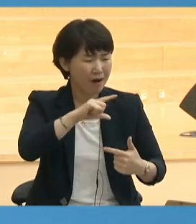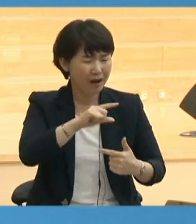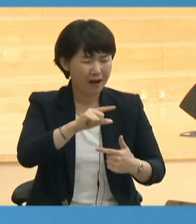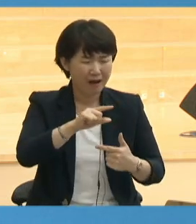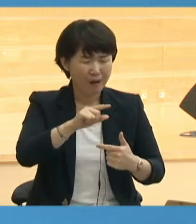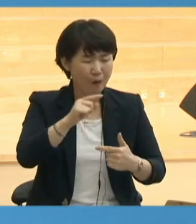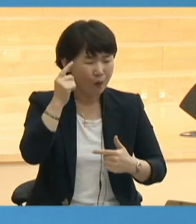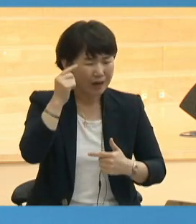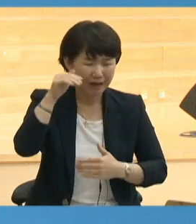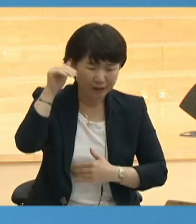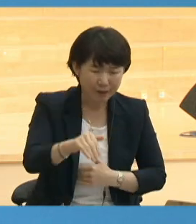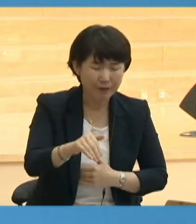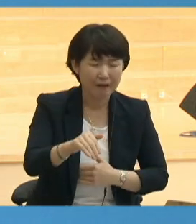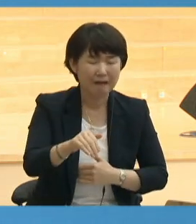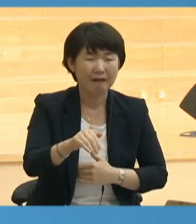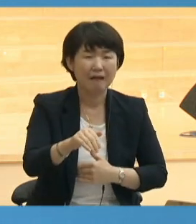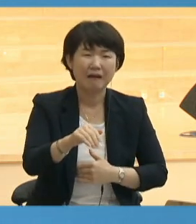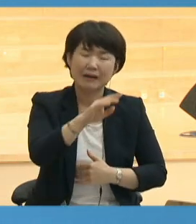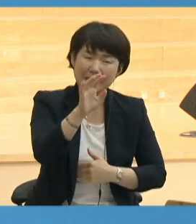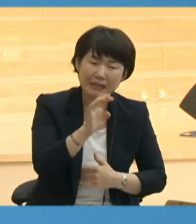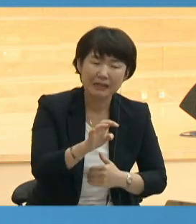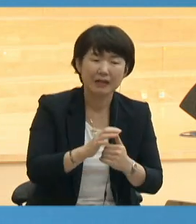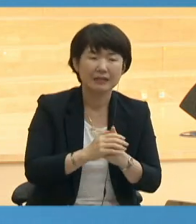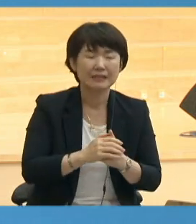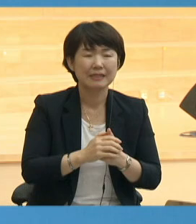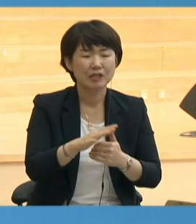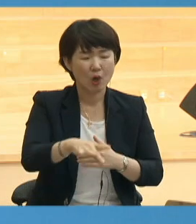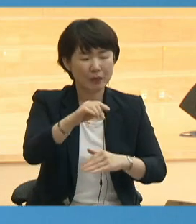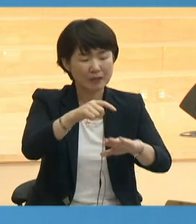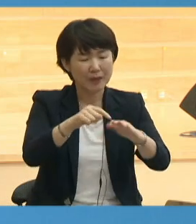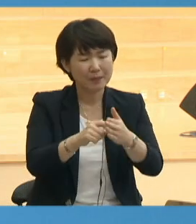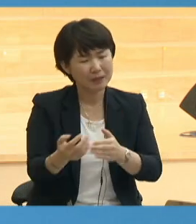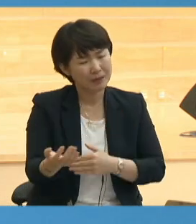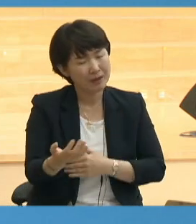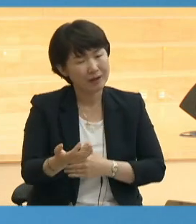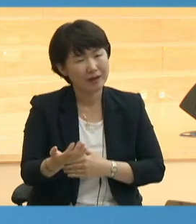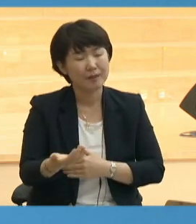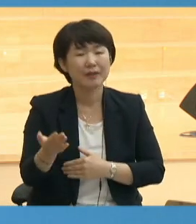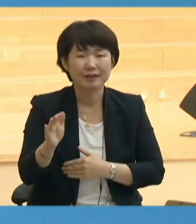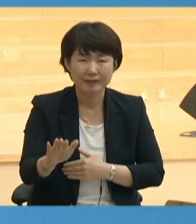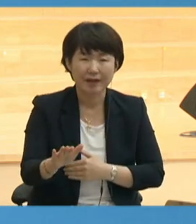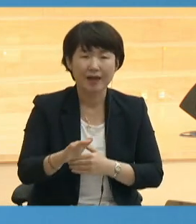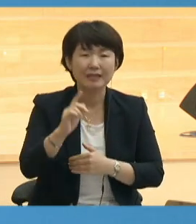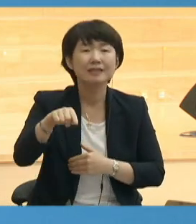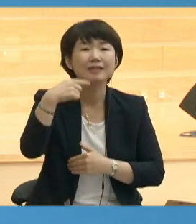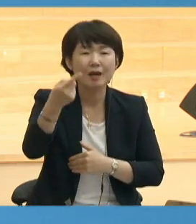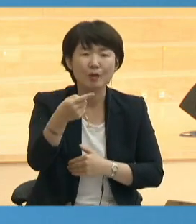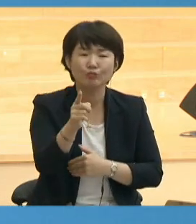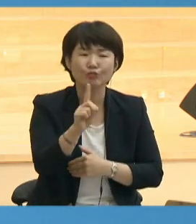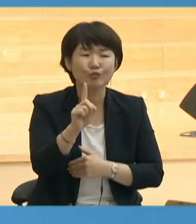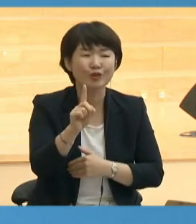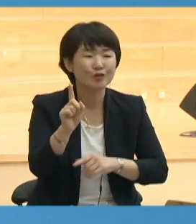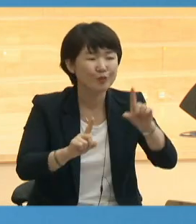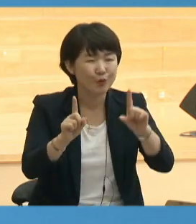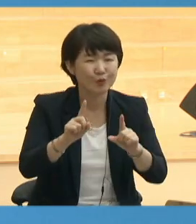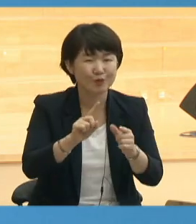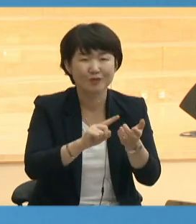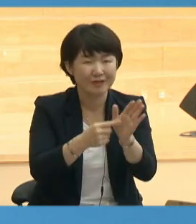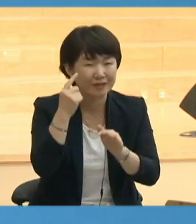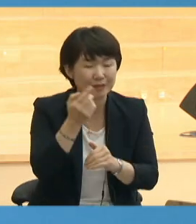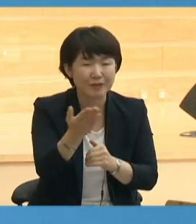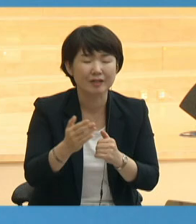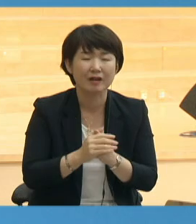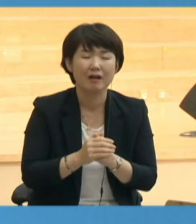가슴이 아팠다가 처음에는 가슴이 아픕니다 그 다음에 어떤 현상이 벌어지지 요